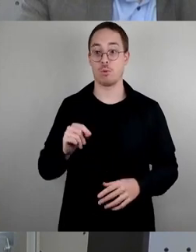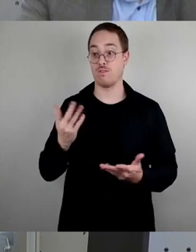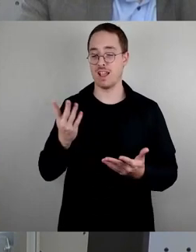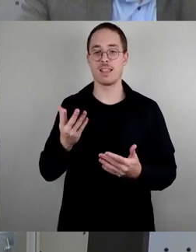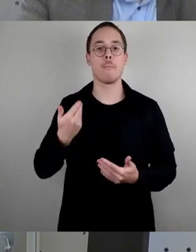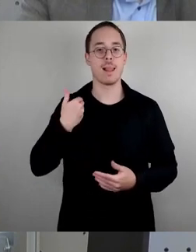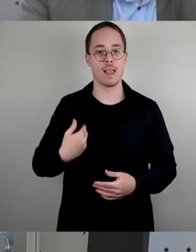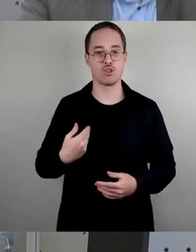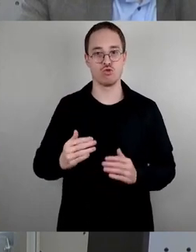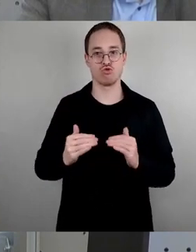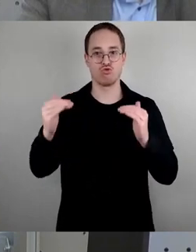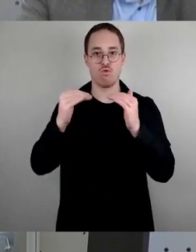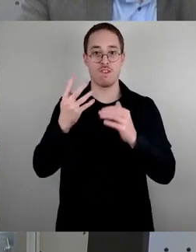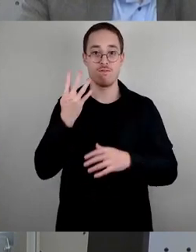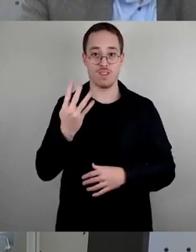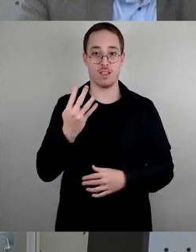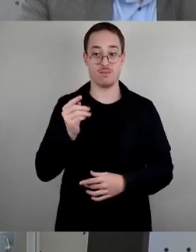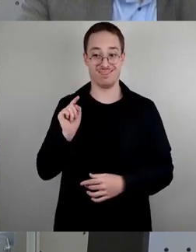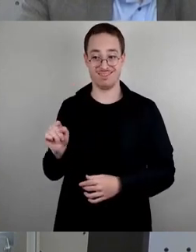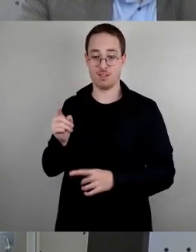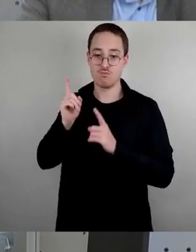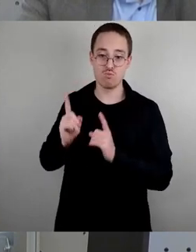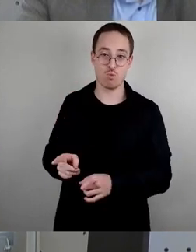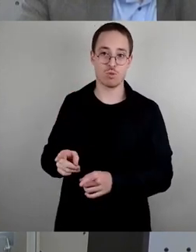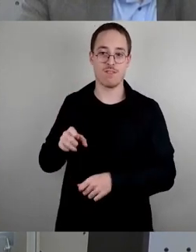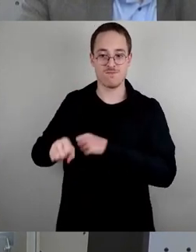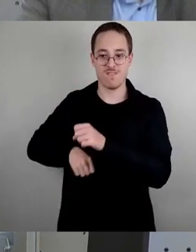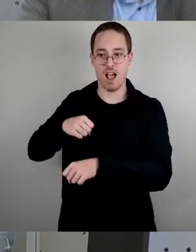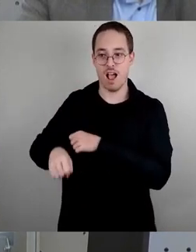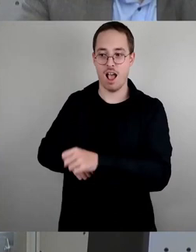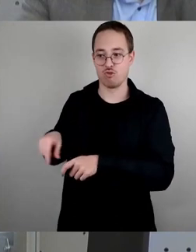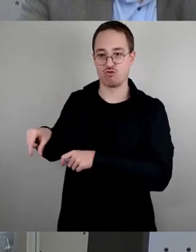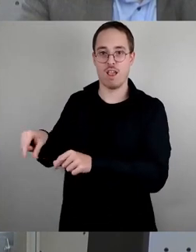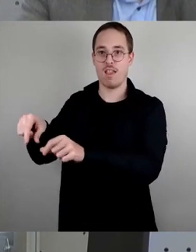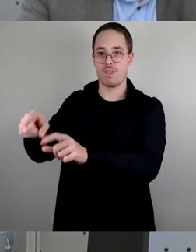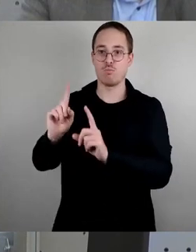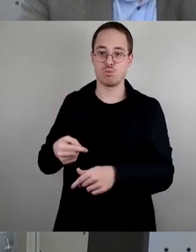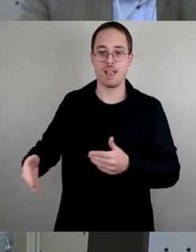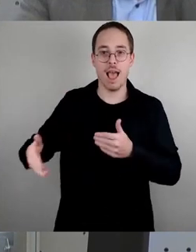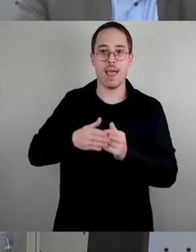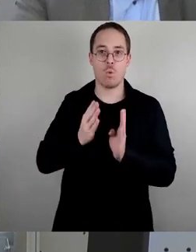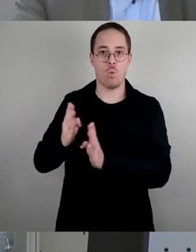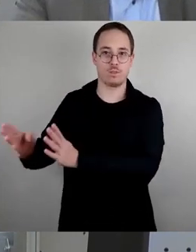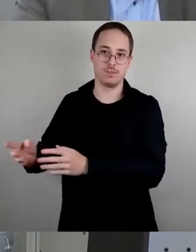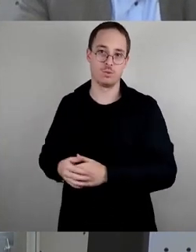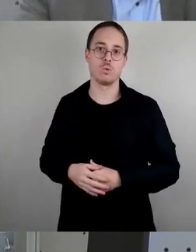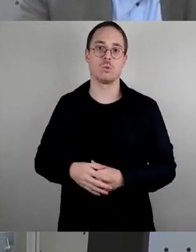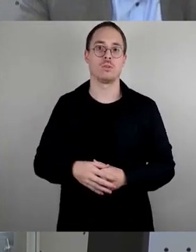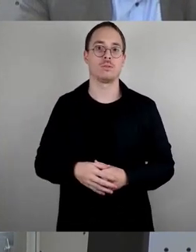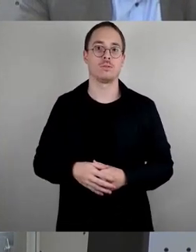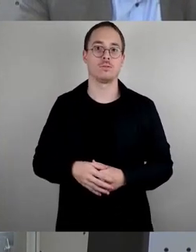sind Radfahrstreifen eigentlich anzuordnen. Wir sind meilenweit von den 1.000 Fahrzeugen in der Spitzenstunde entfernt, wo Radschutzstreifen